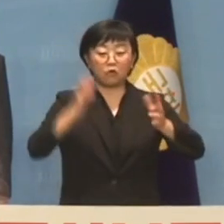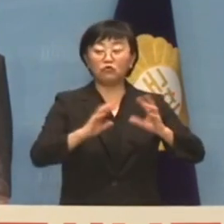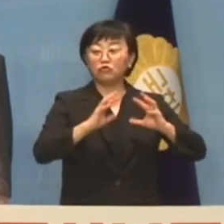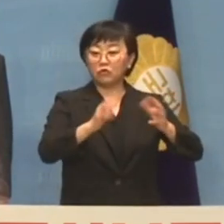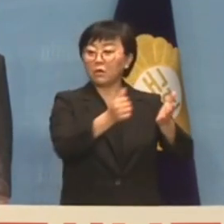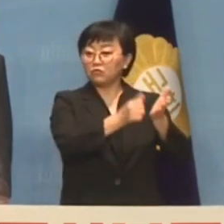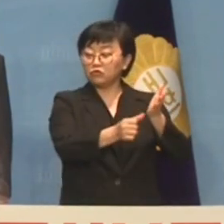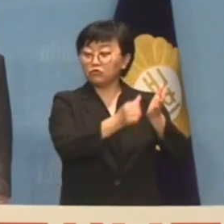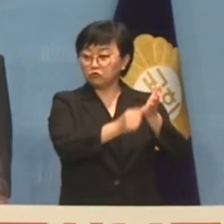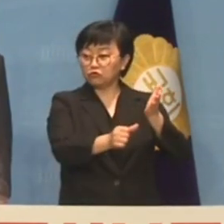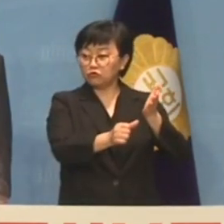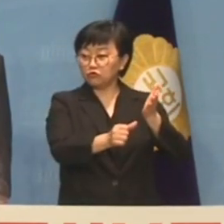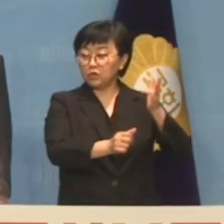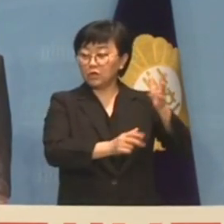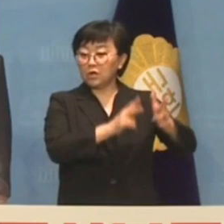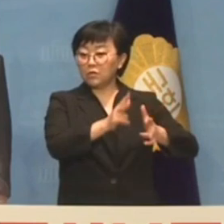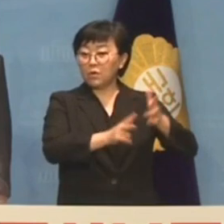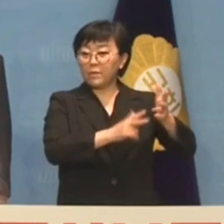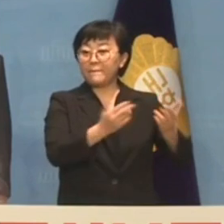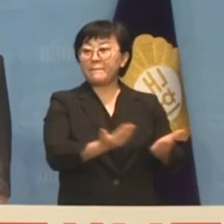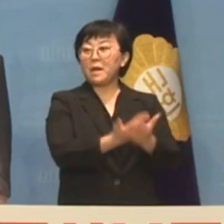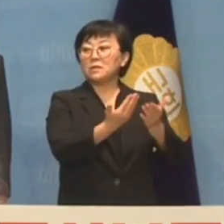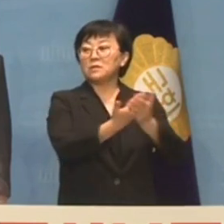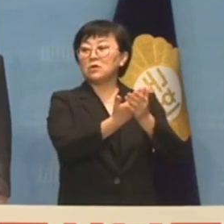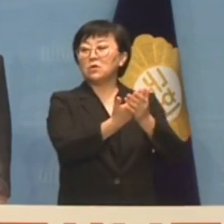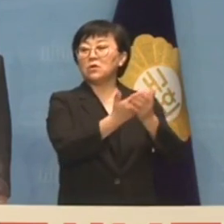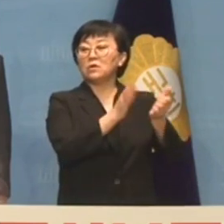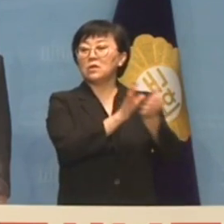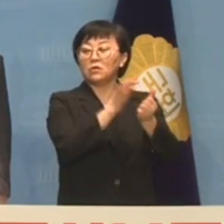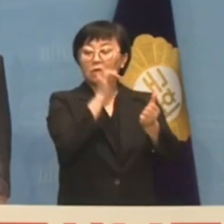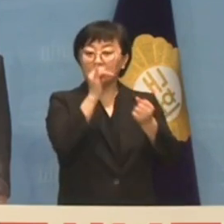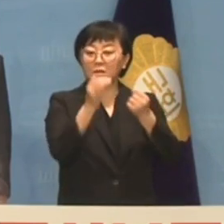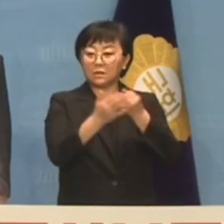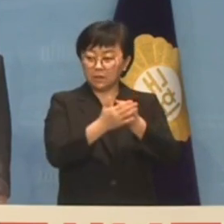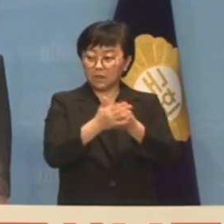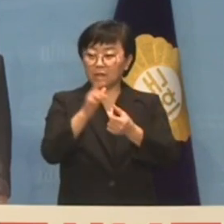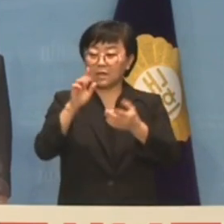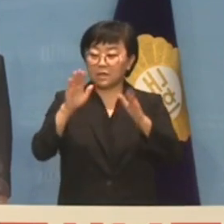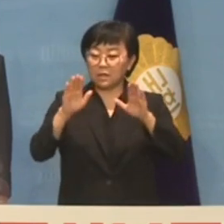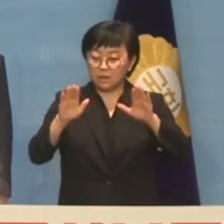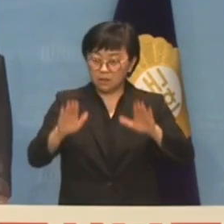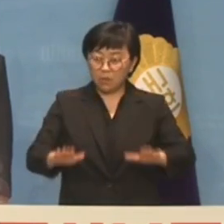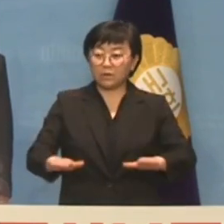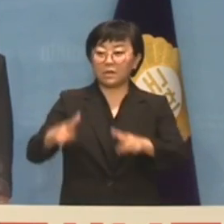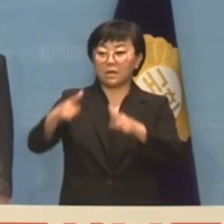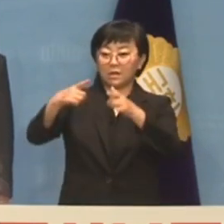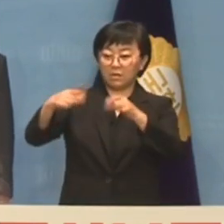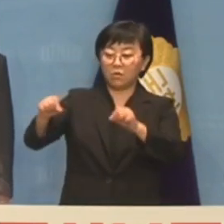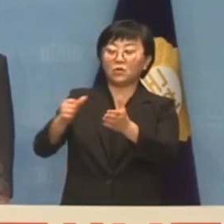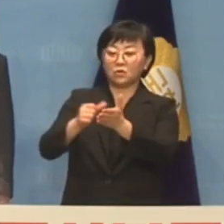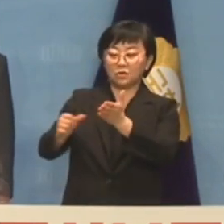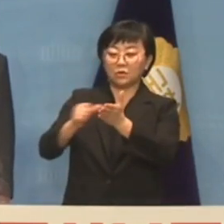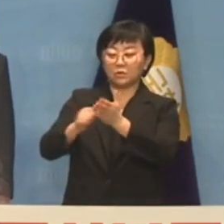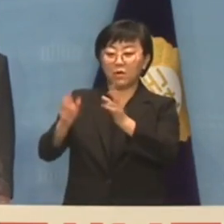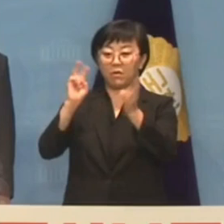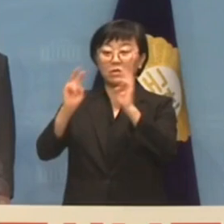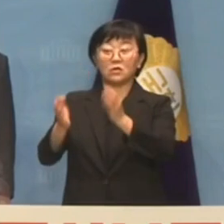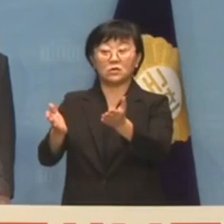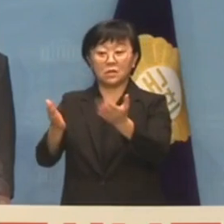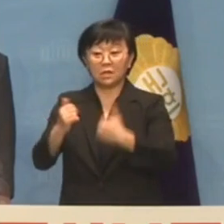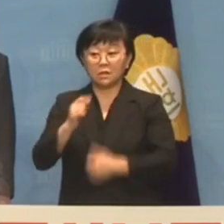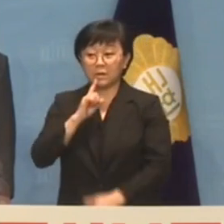소재부품 기업을 대규모적으로 육성하고 있는데 정작 또 용인에 일본의 소재부품 기업을